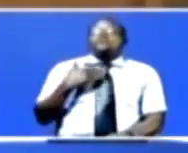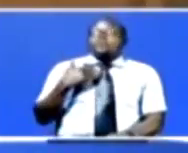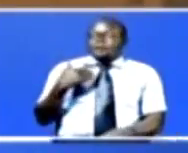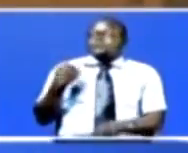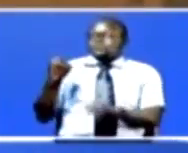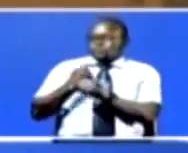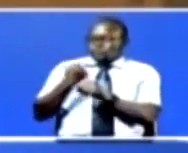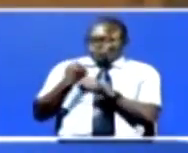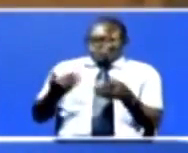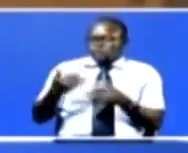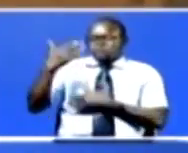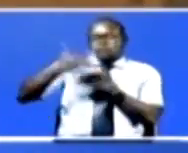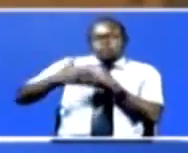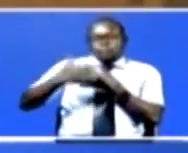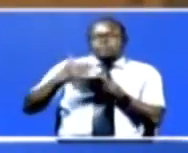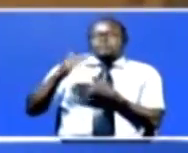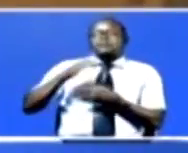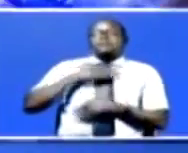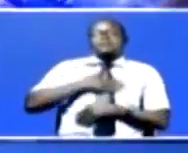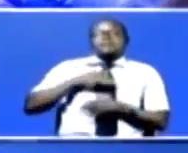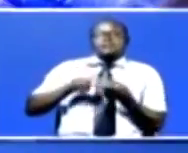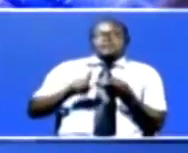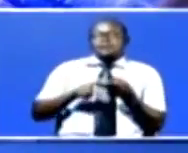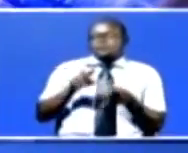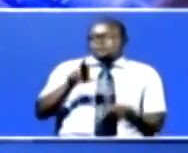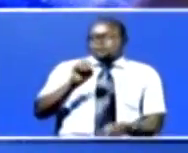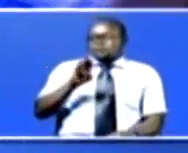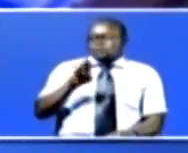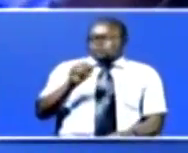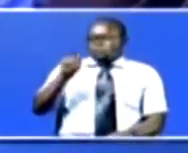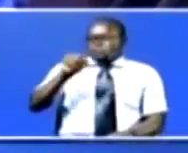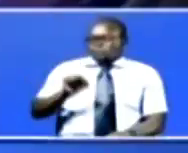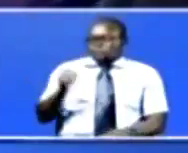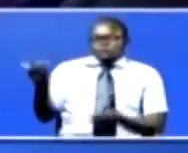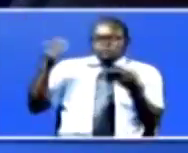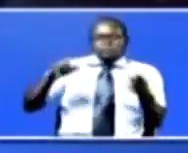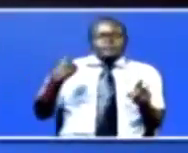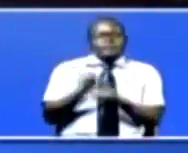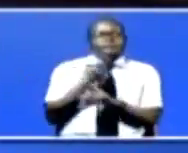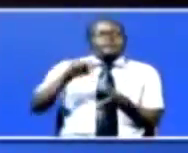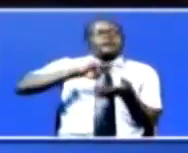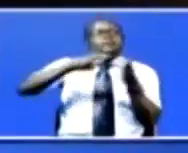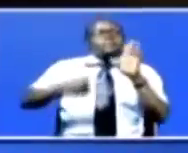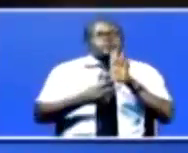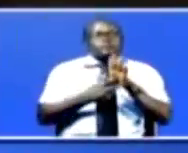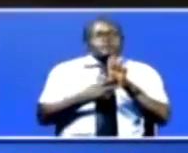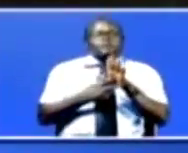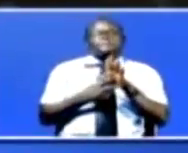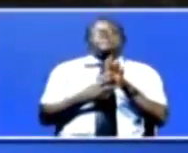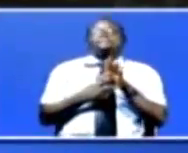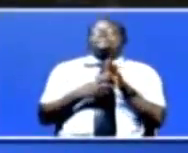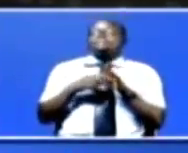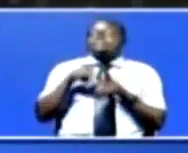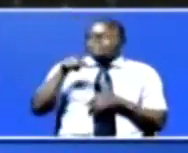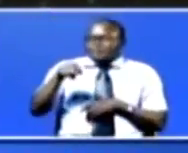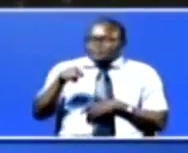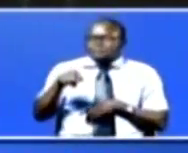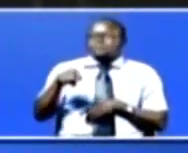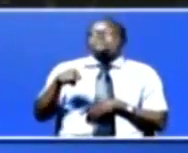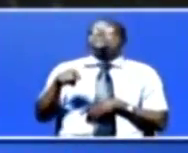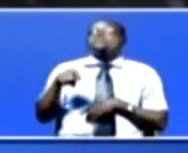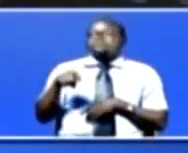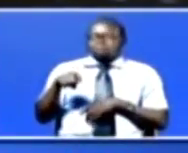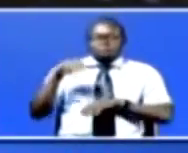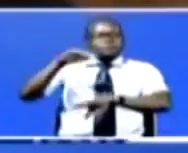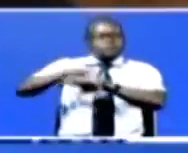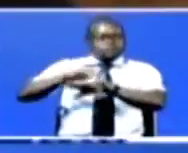robotics na kuja na miradi mingine mengi kama haya. Wanasema kwamba mwana mtamba kule washinda wazee